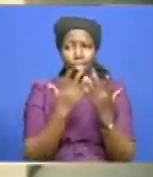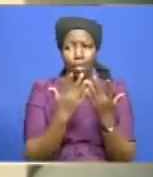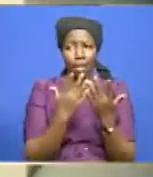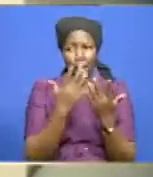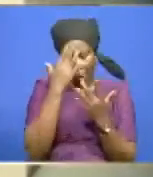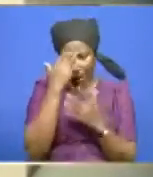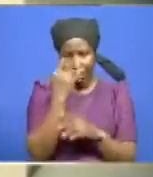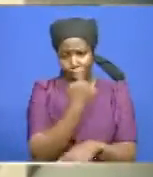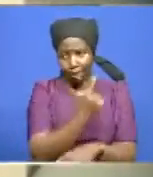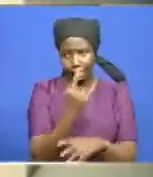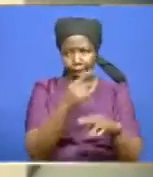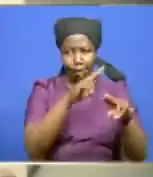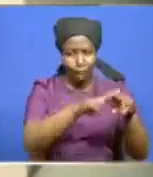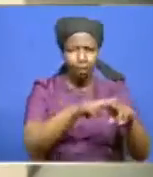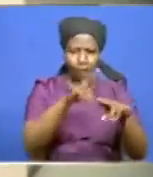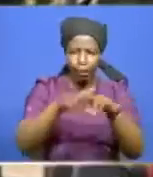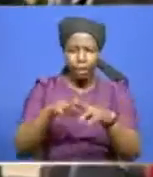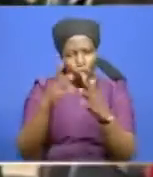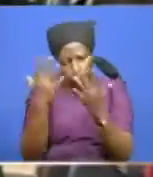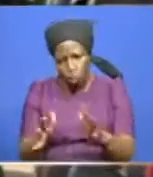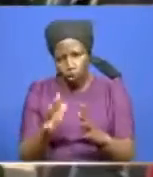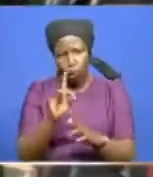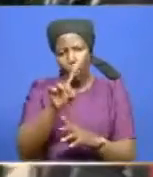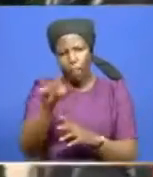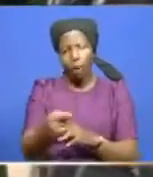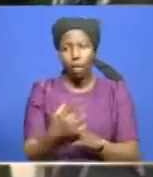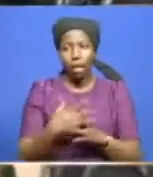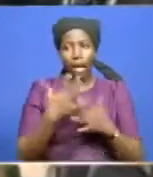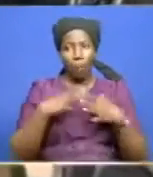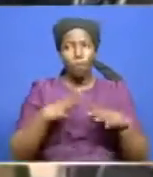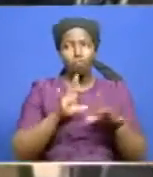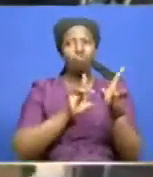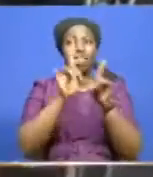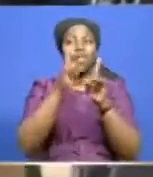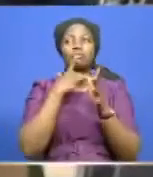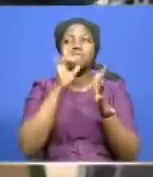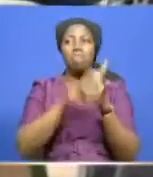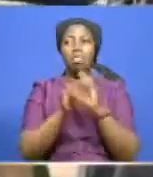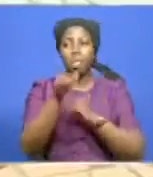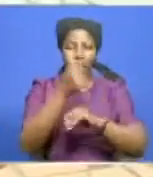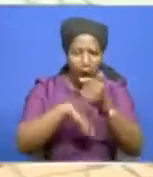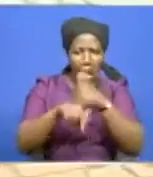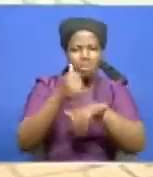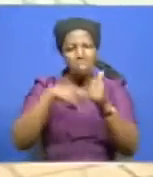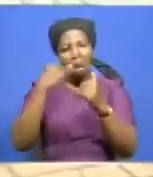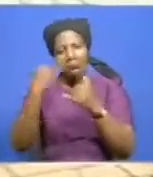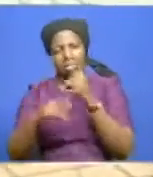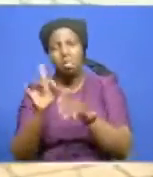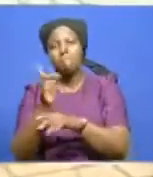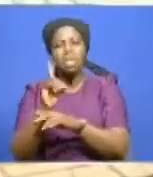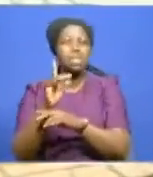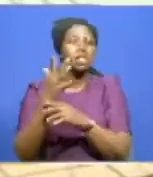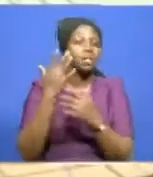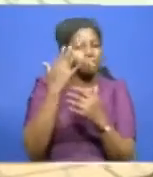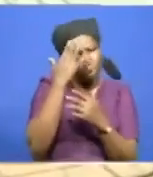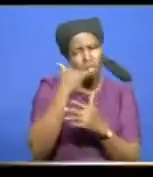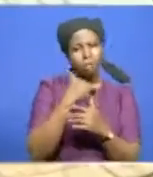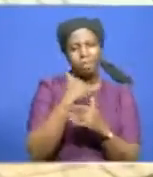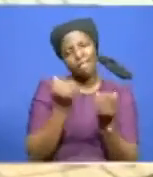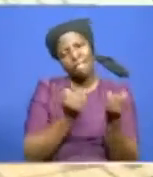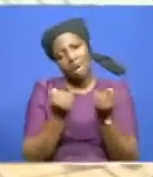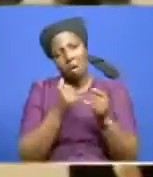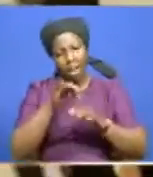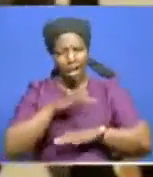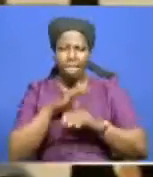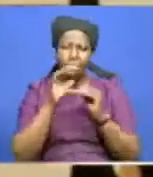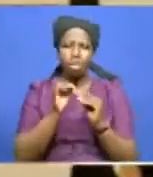kitu tunapoteza 1000. Baadhi ya wasafiri walisema kuwa harakati hizo za dakika za mwisho zinatokana na uhaba wa magari ya uchukuzi wa